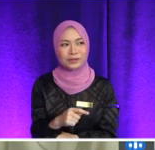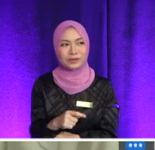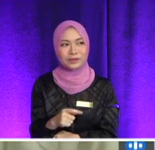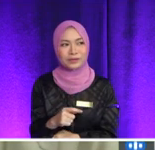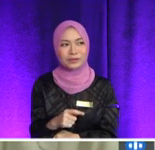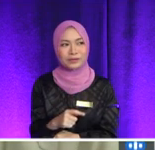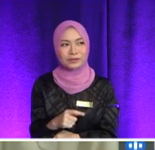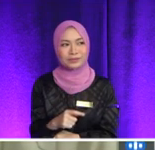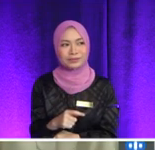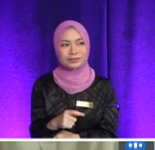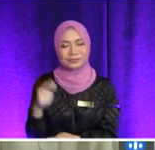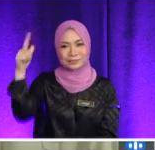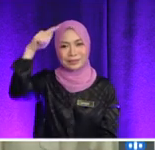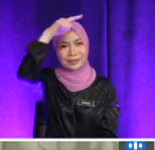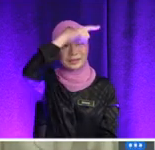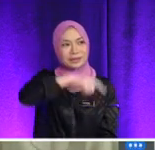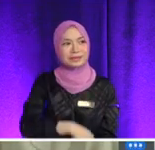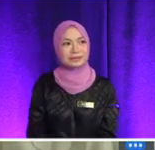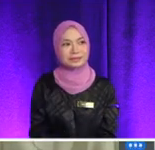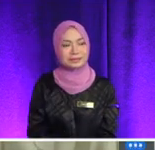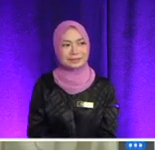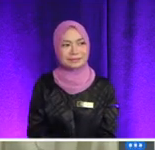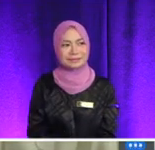yang digunakan Apa itu